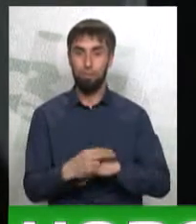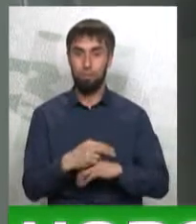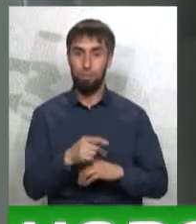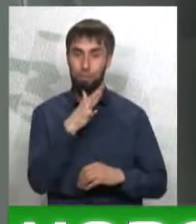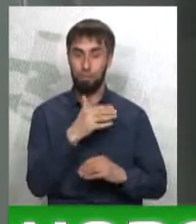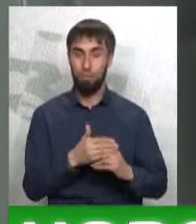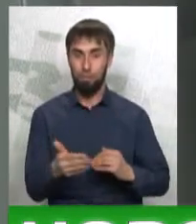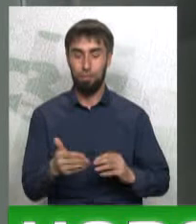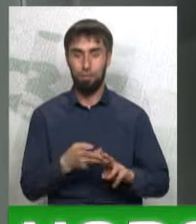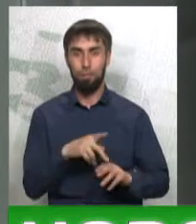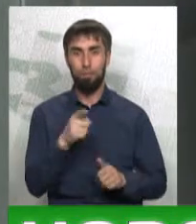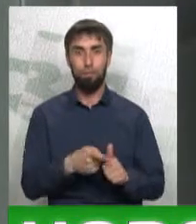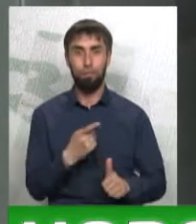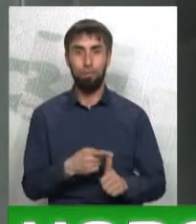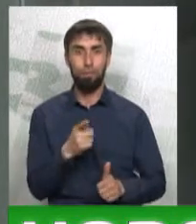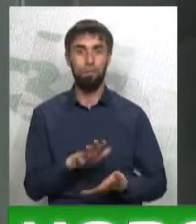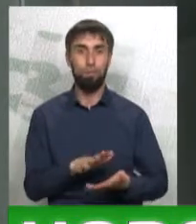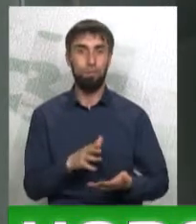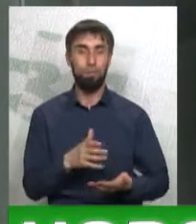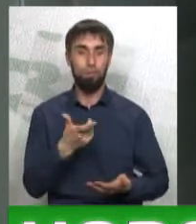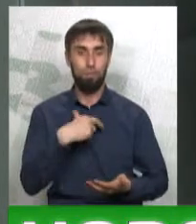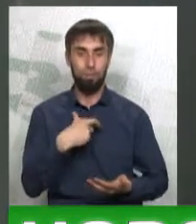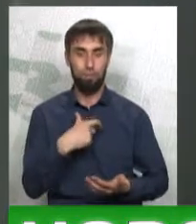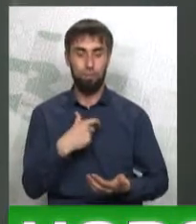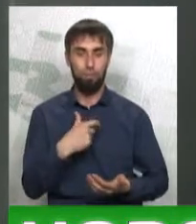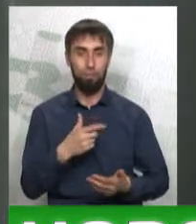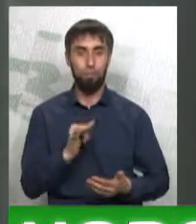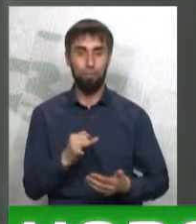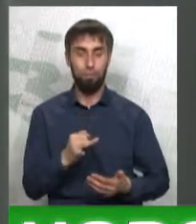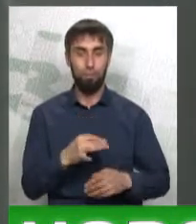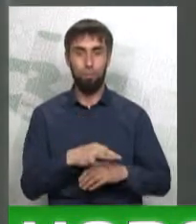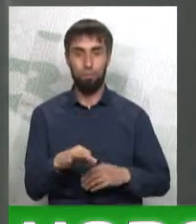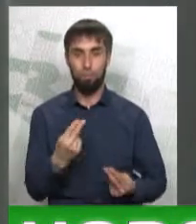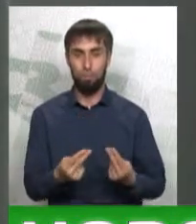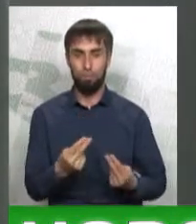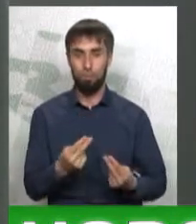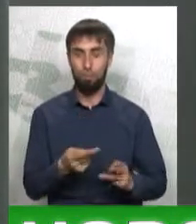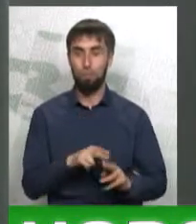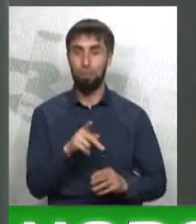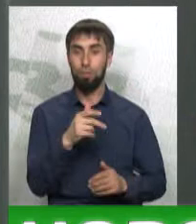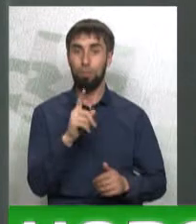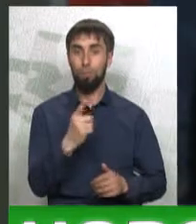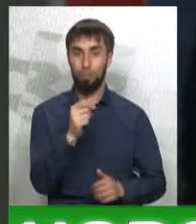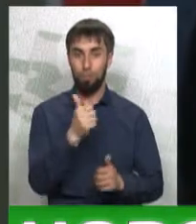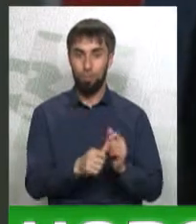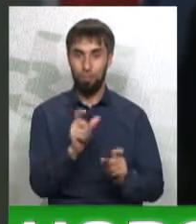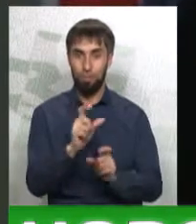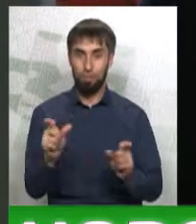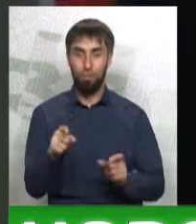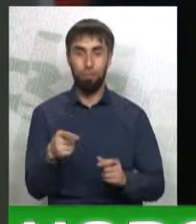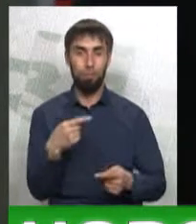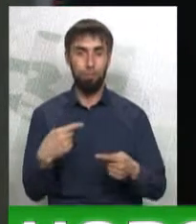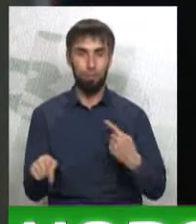играет злую шутку со здоровьем. Методика лечения COVID-19, по словам врачей, у каждого пациента индивидуально. Зависит от тяжести состояния